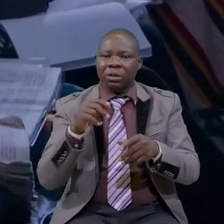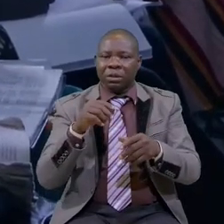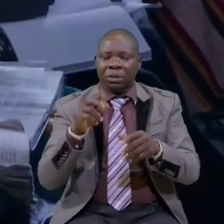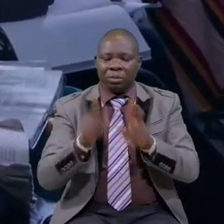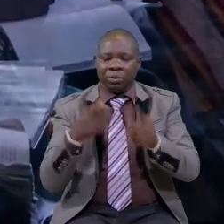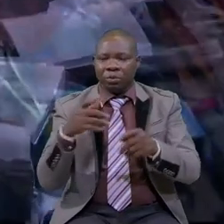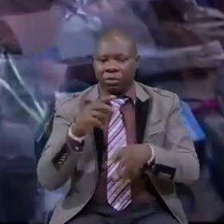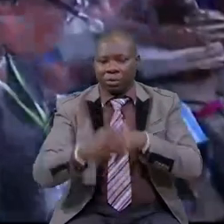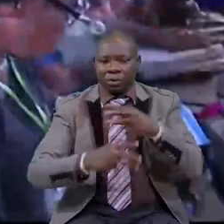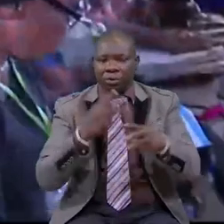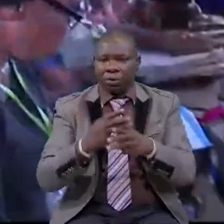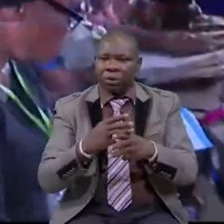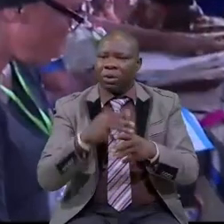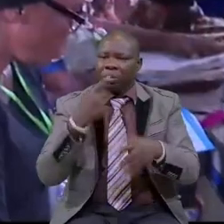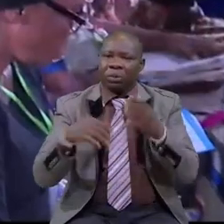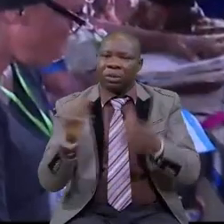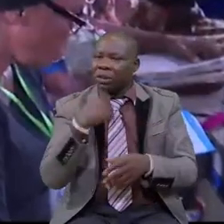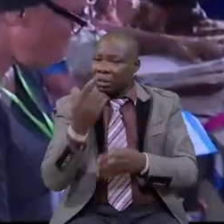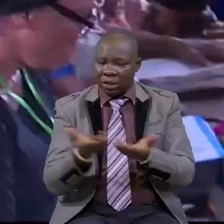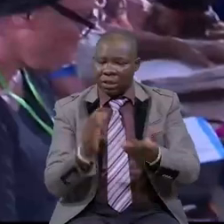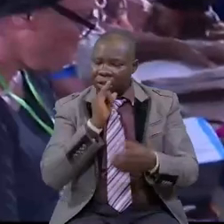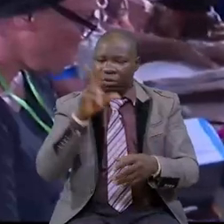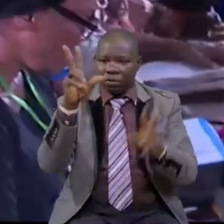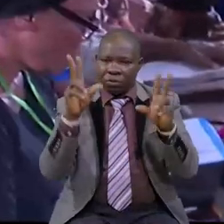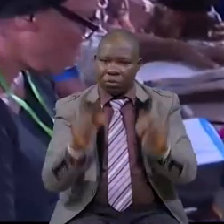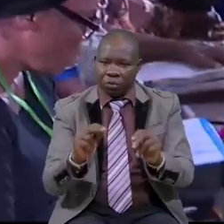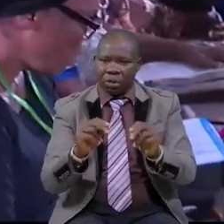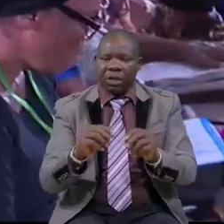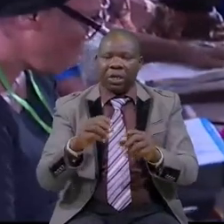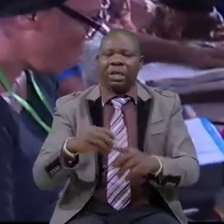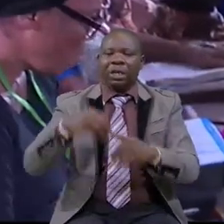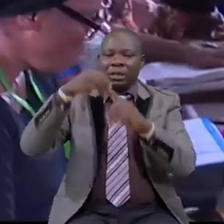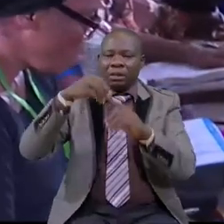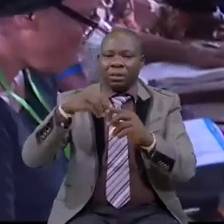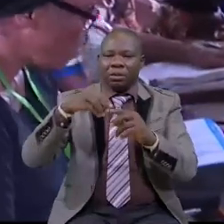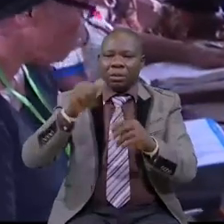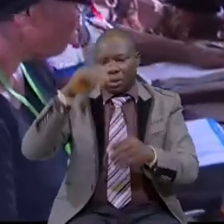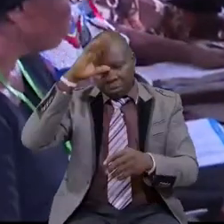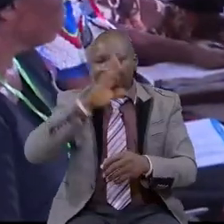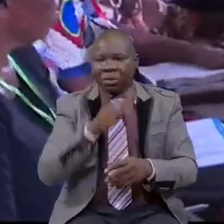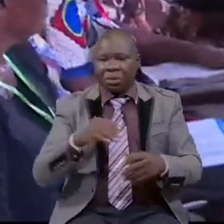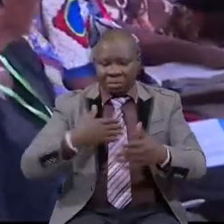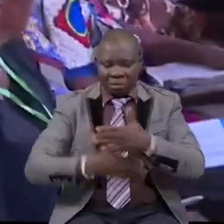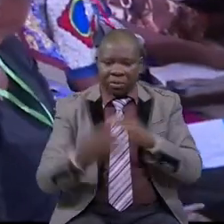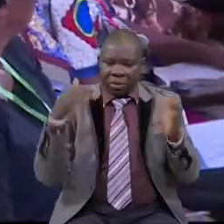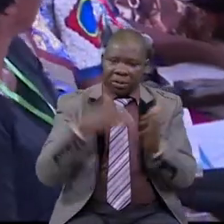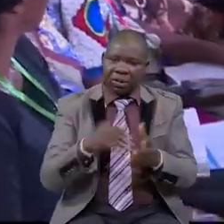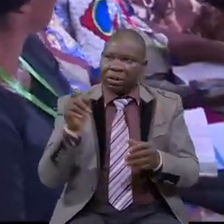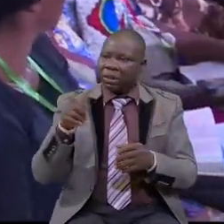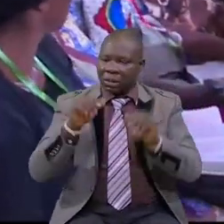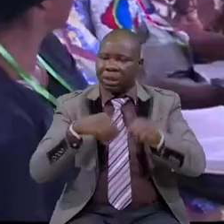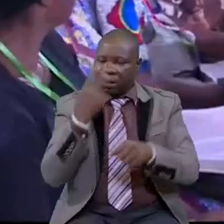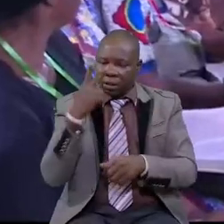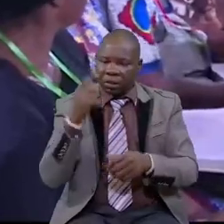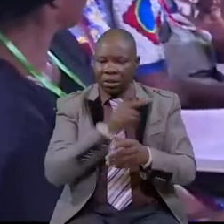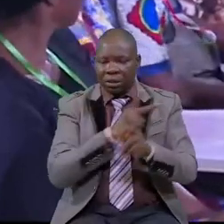aux gens du monde, ceux qui disent ici, ils disent non. Si un homme ne naît de nouveau, il ne peut voir le royaume de Dieu.